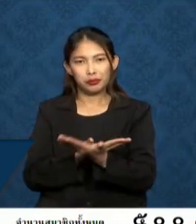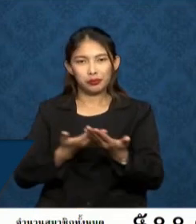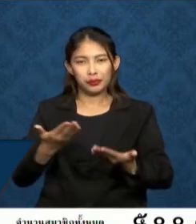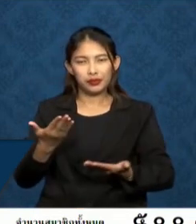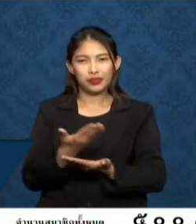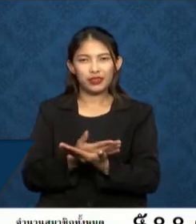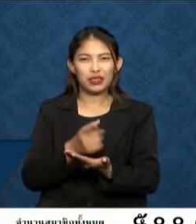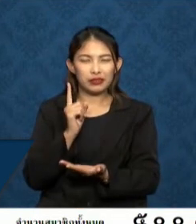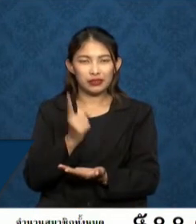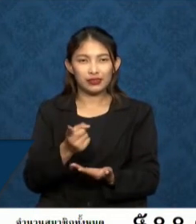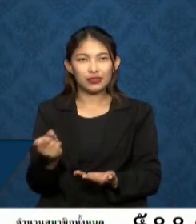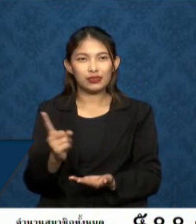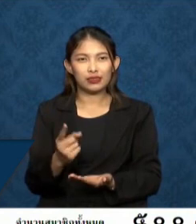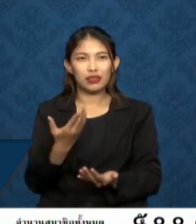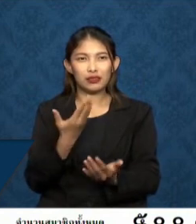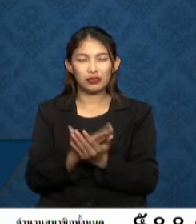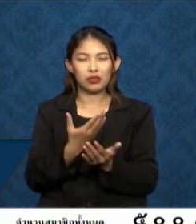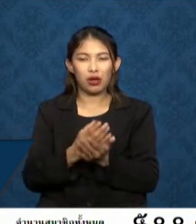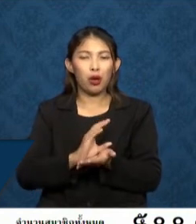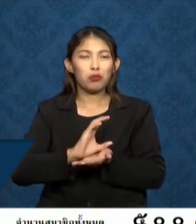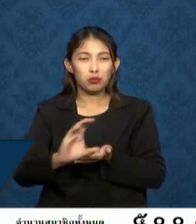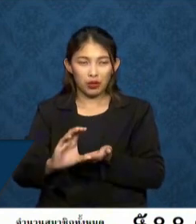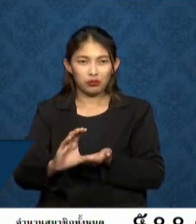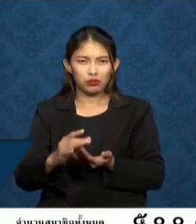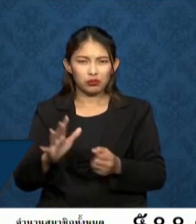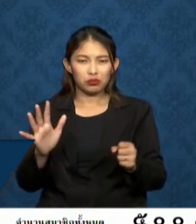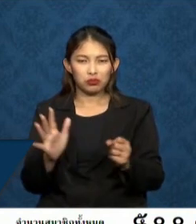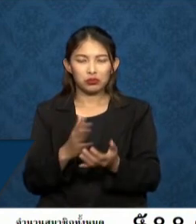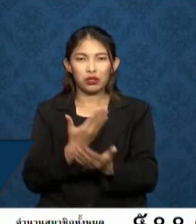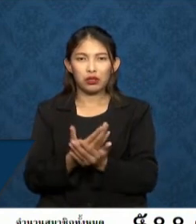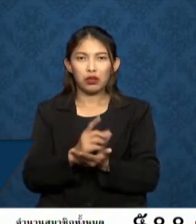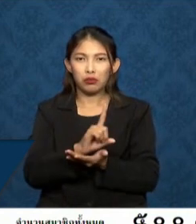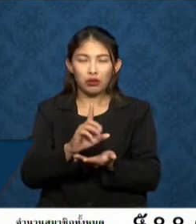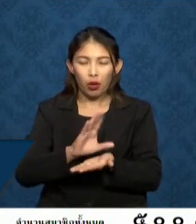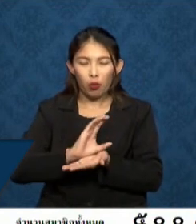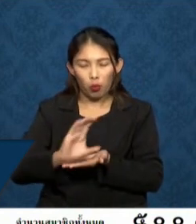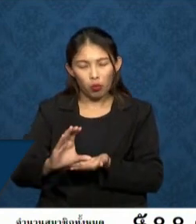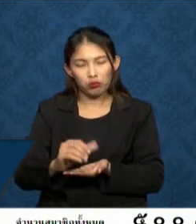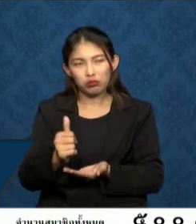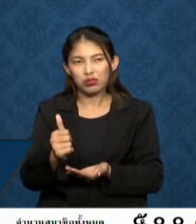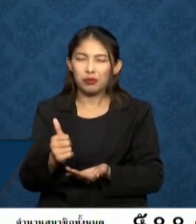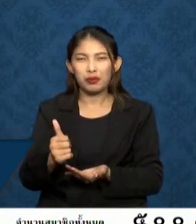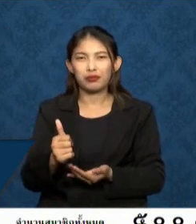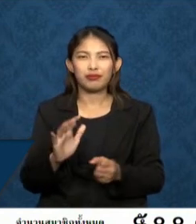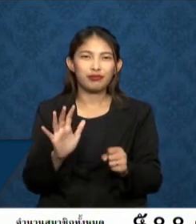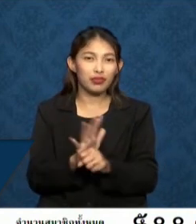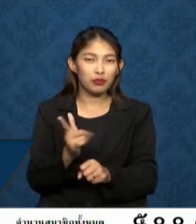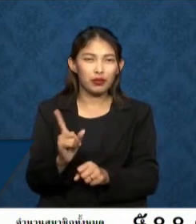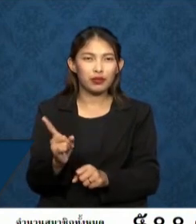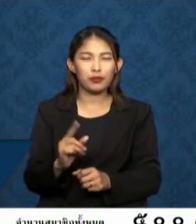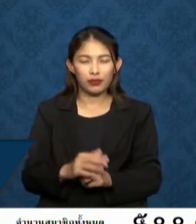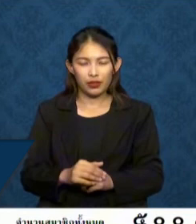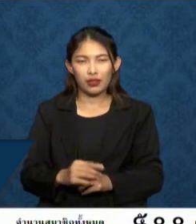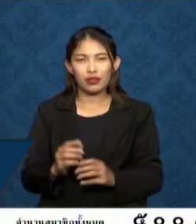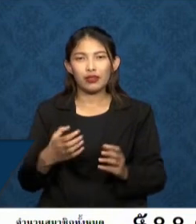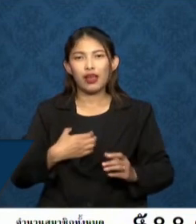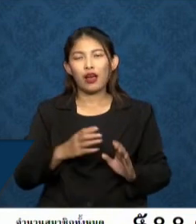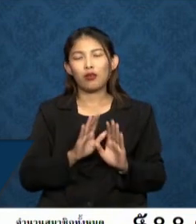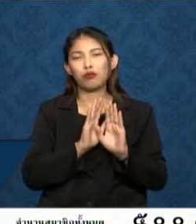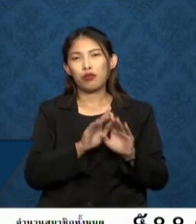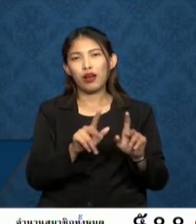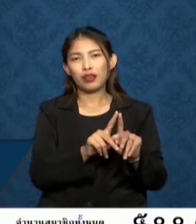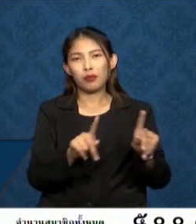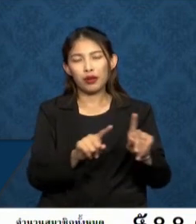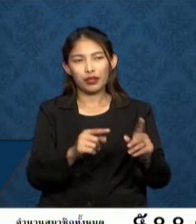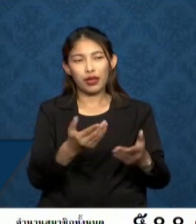ได้จริงๆนะครับว่าจะคุ้มค่ากับงบประมาณเป็นล้านๆหรือไม่นะครับก็จึงอยากจะฝากนะครับว่าท่านกรรมาธิการนะครับผู้พิจาร